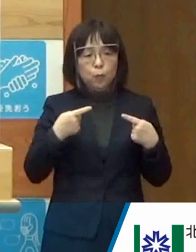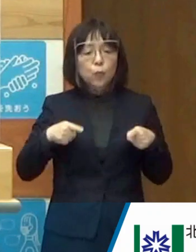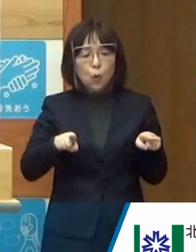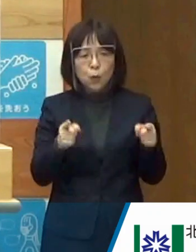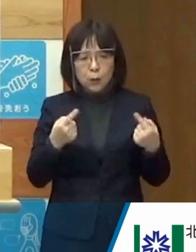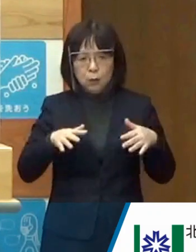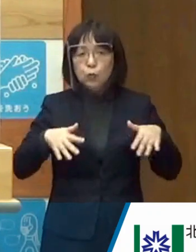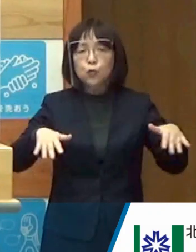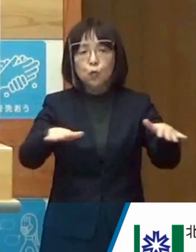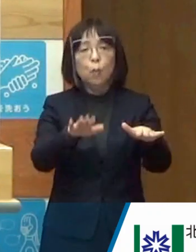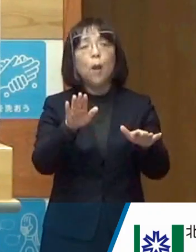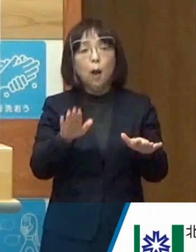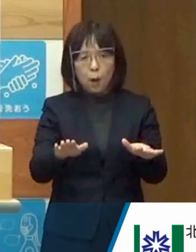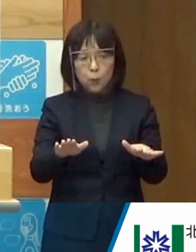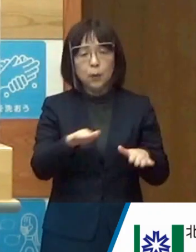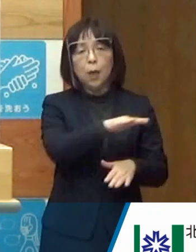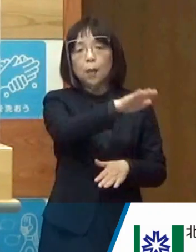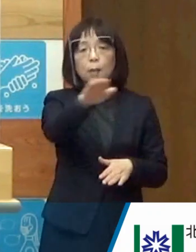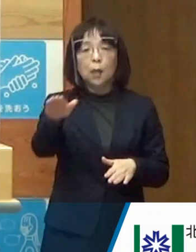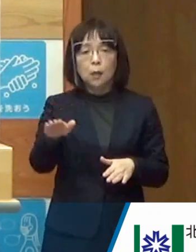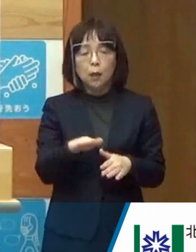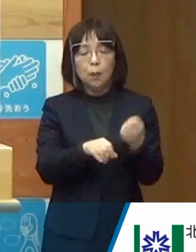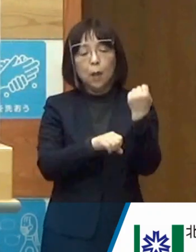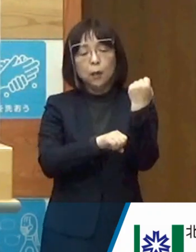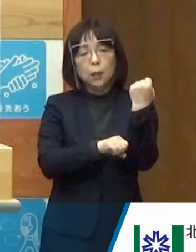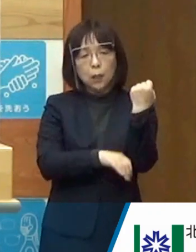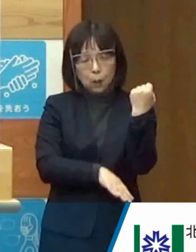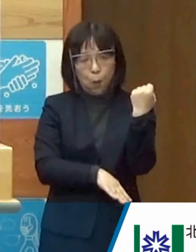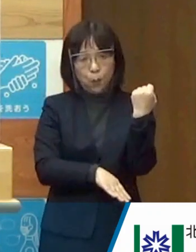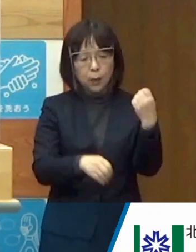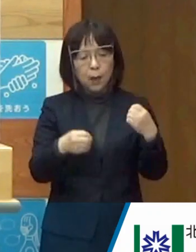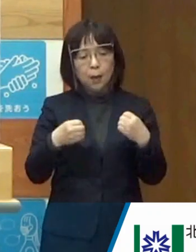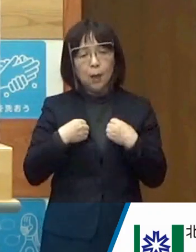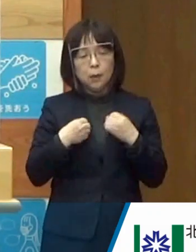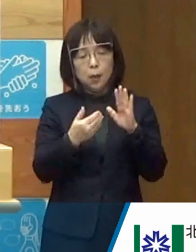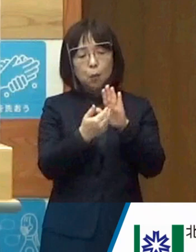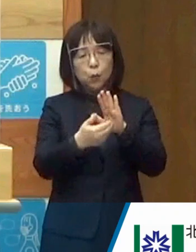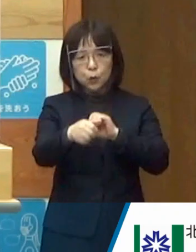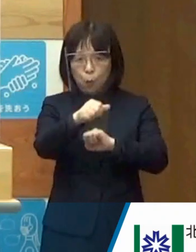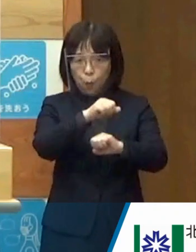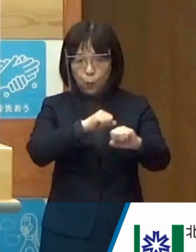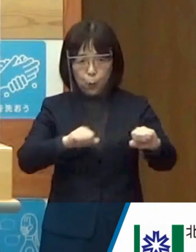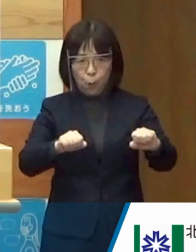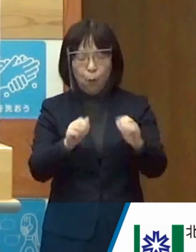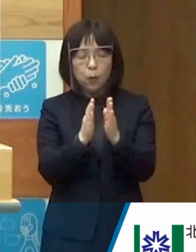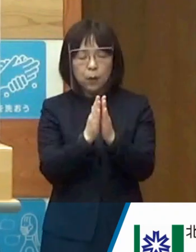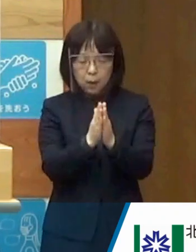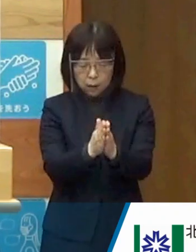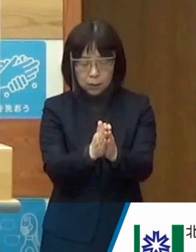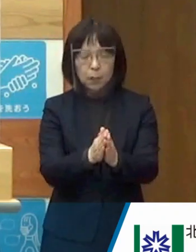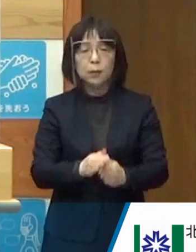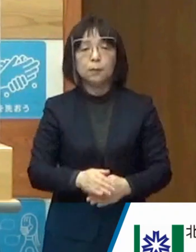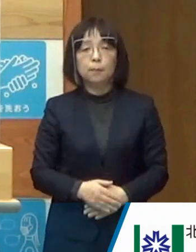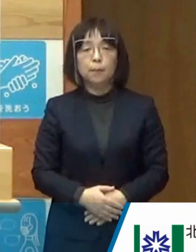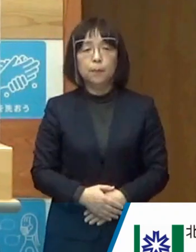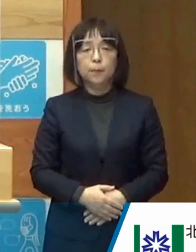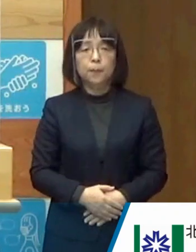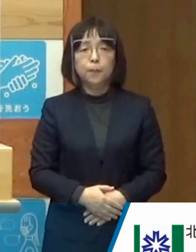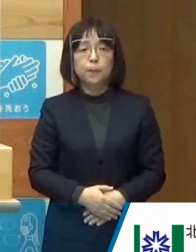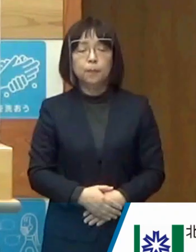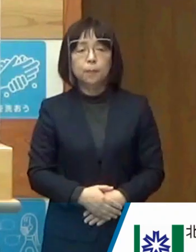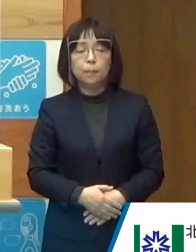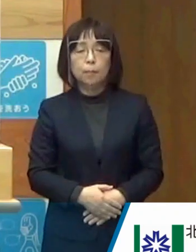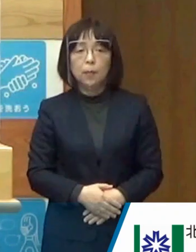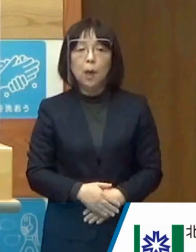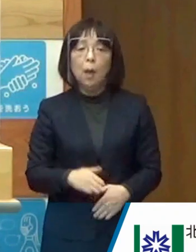には、今一度基本的な感染防止行動、こちらの徹底をお願いをいたします。これまで